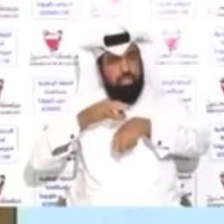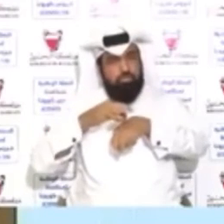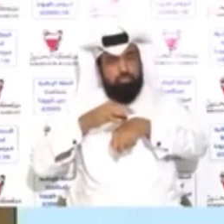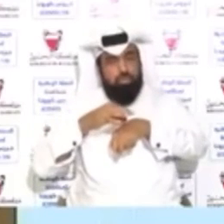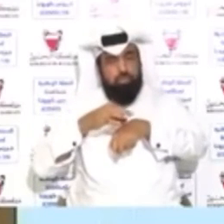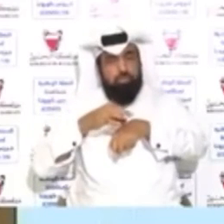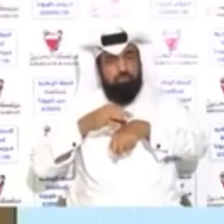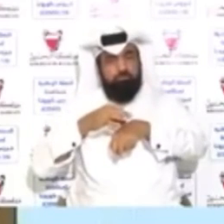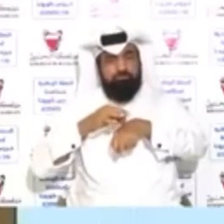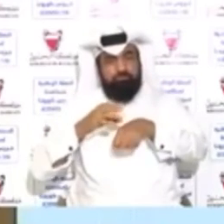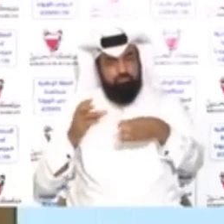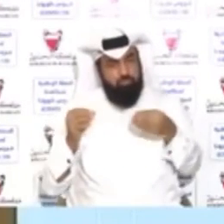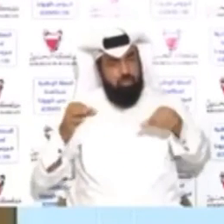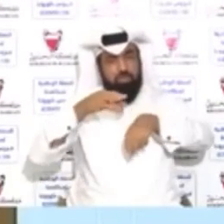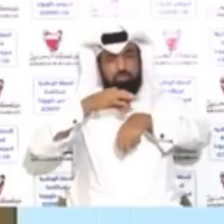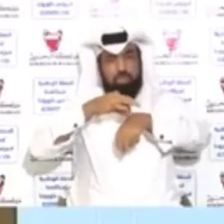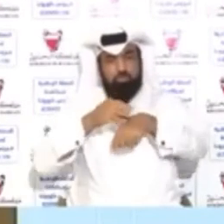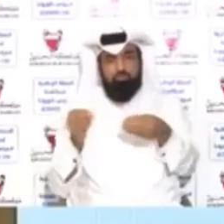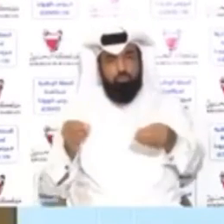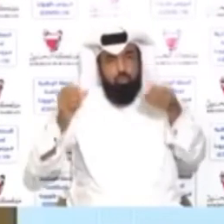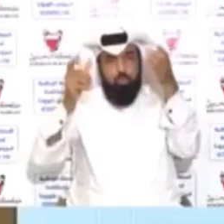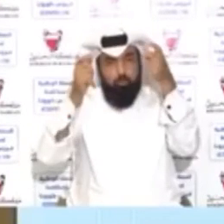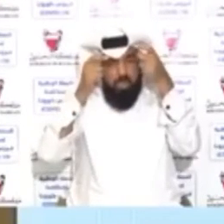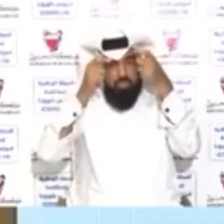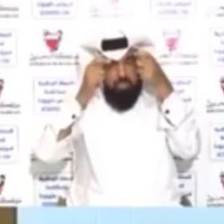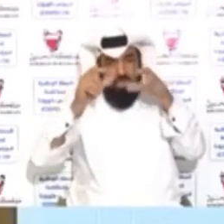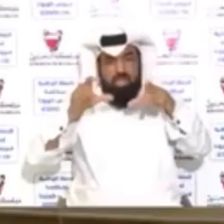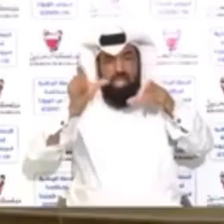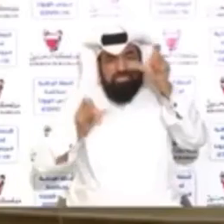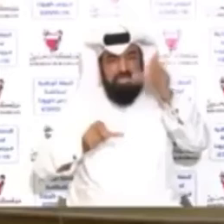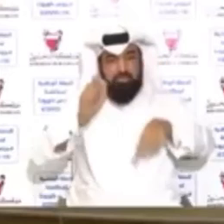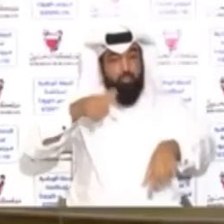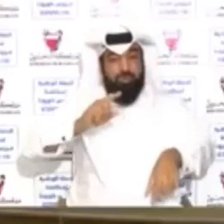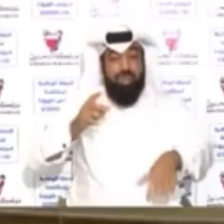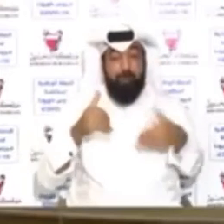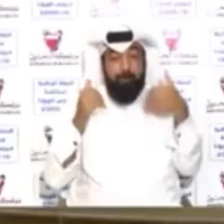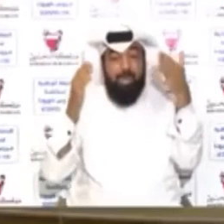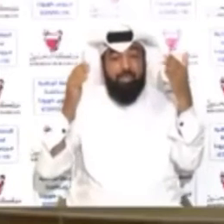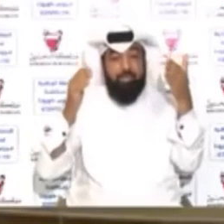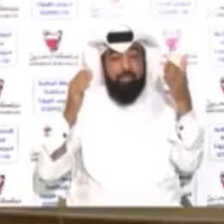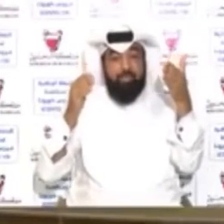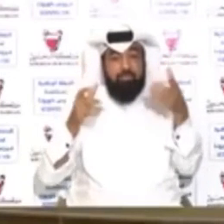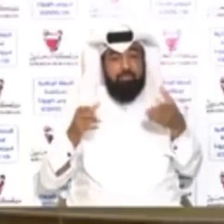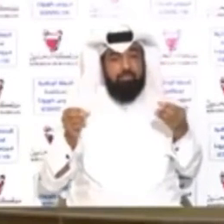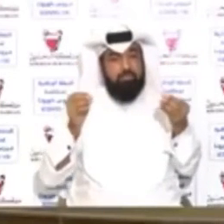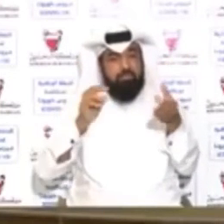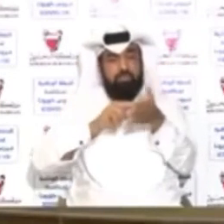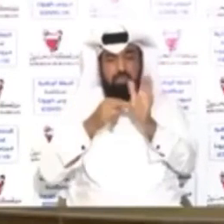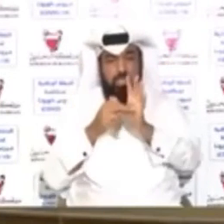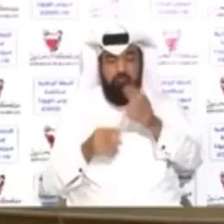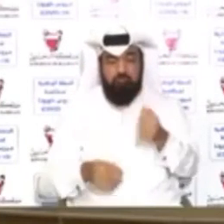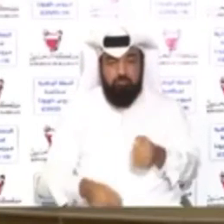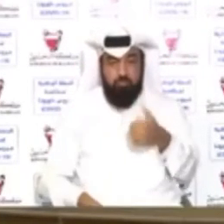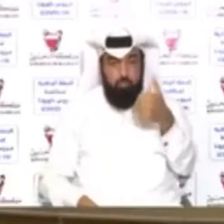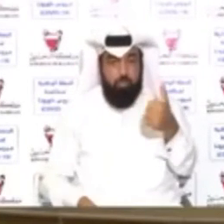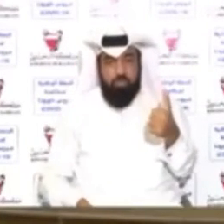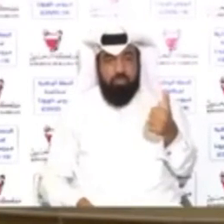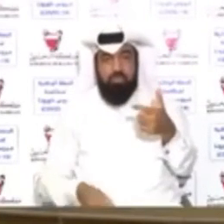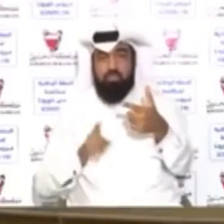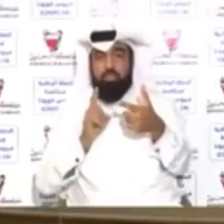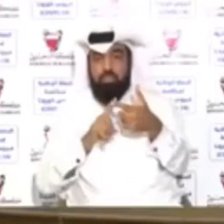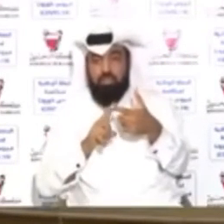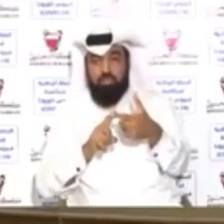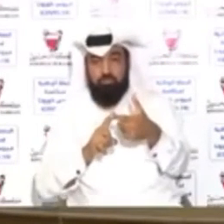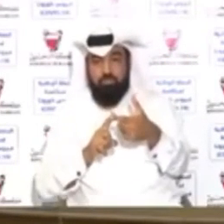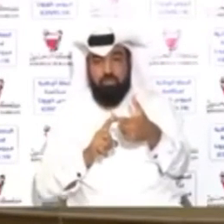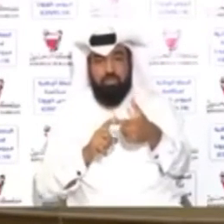العمالة الوافدة خلال الفترة الأخيرة، ما تفسير ذلك؟ زيادة عدد الفحوصات، وهل غير زيادة عدد